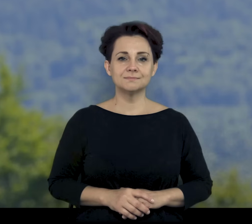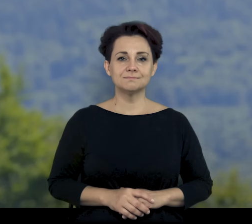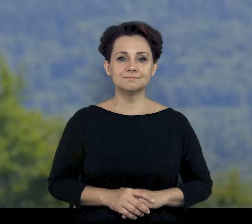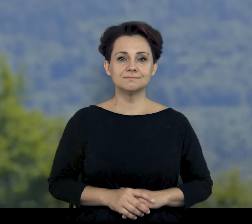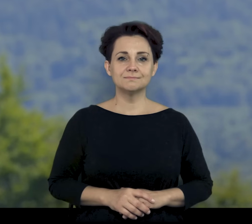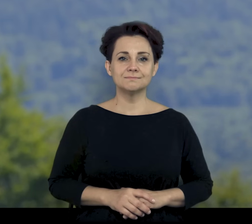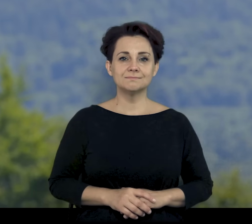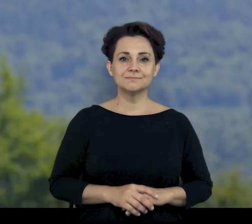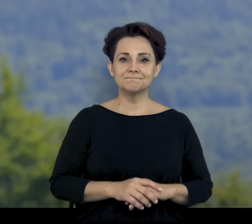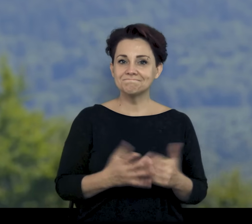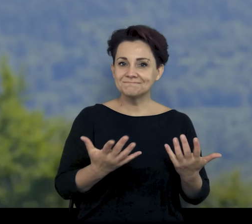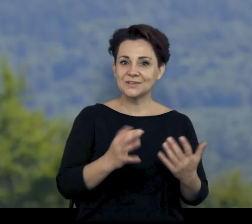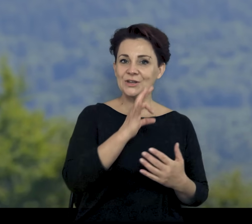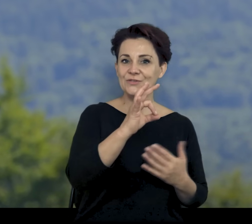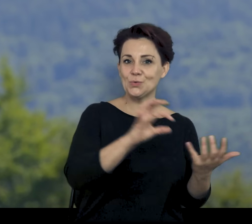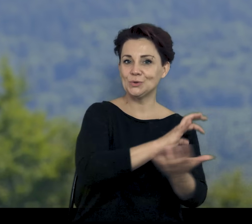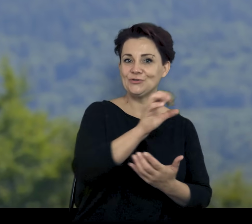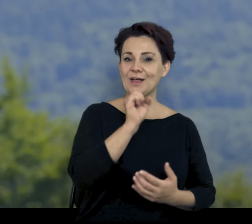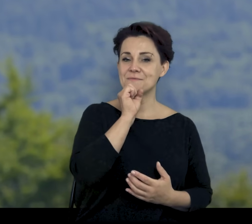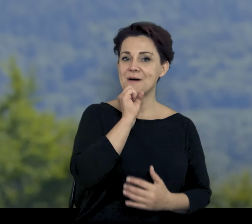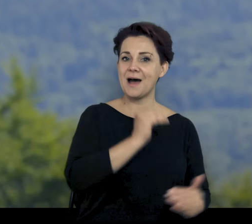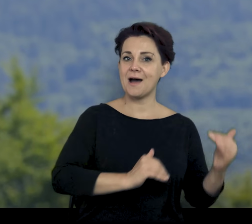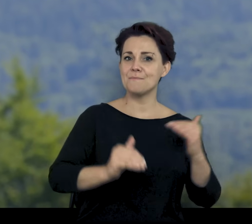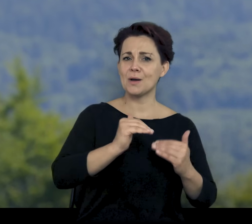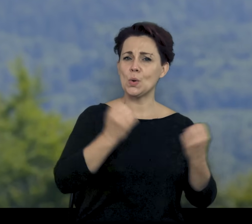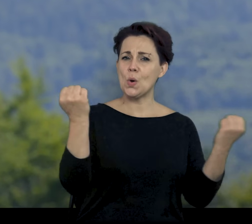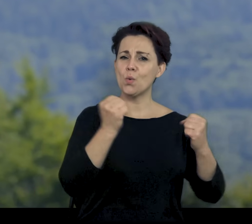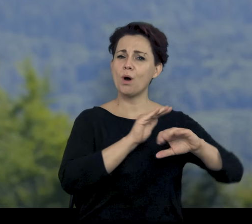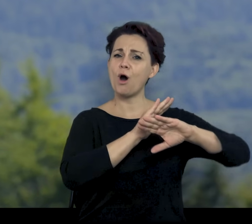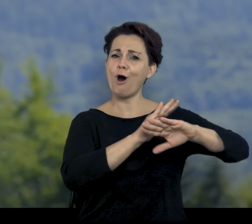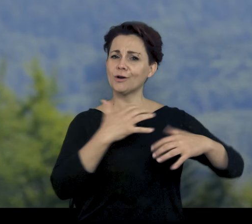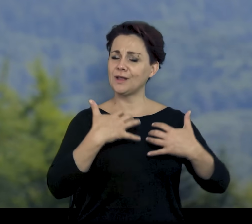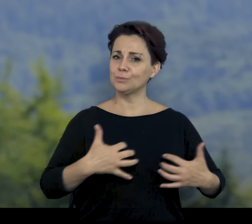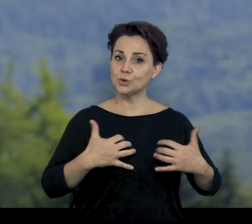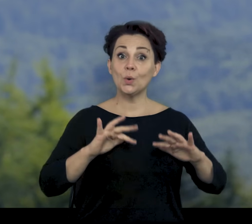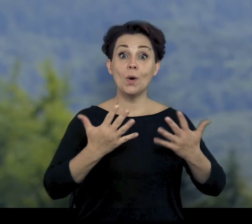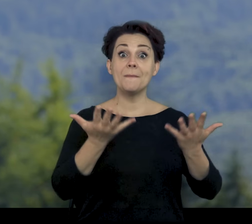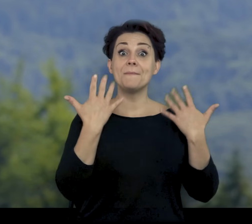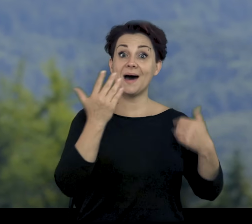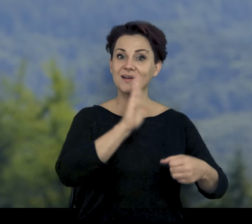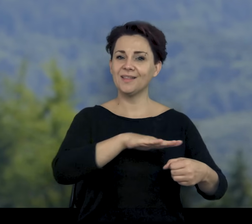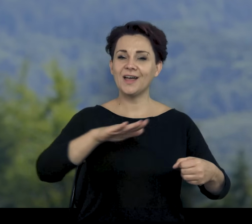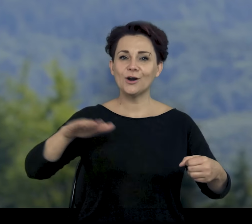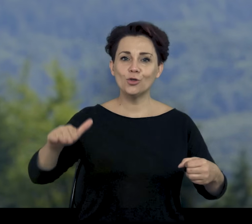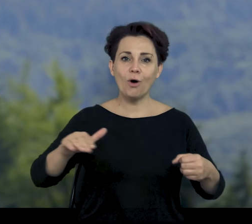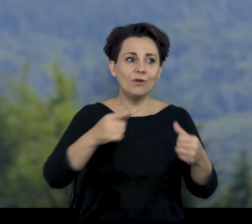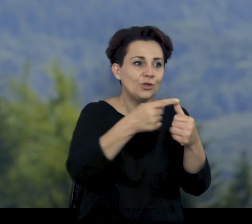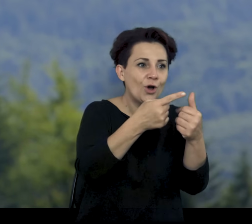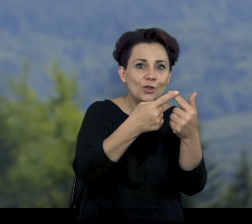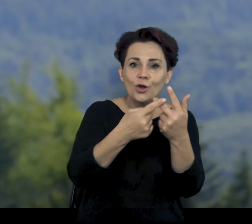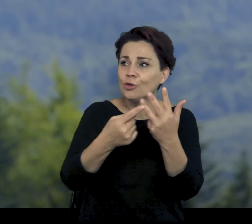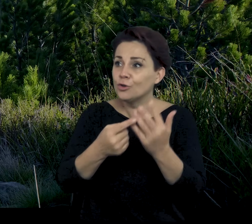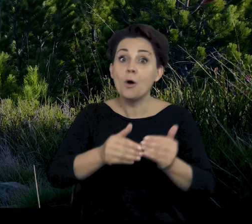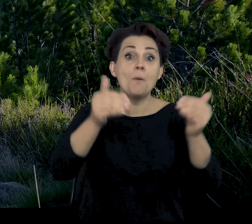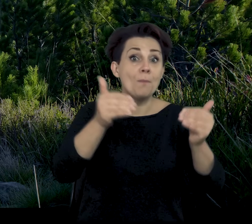Te wszystkie niezwykłości świata Babiej Góry, objęte najwyższą formą ochrony przyrody, jaką jest Park Narodowy, można